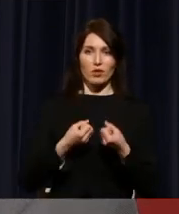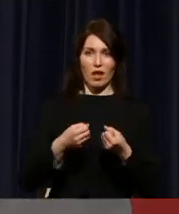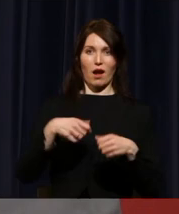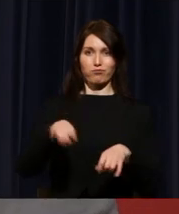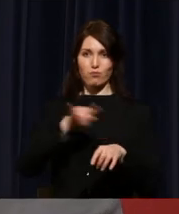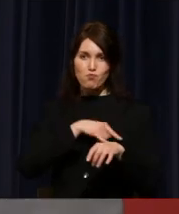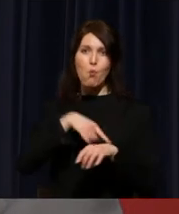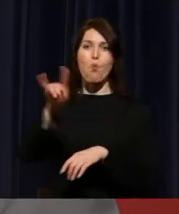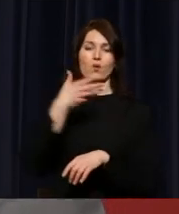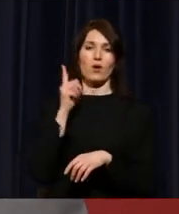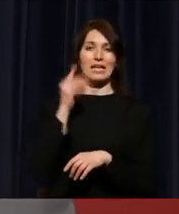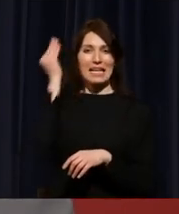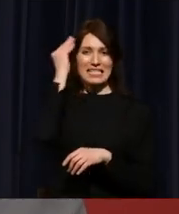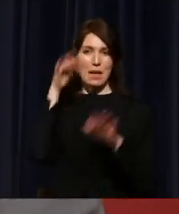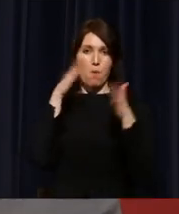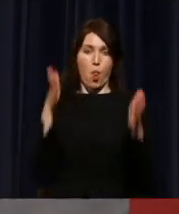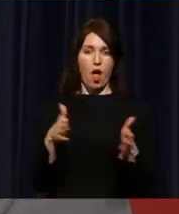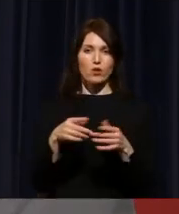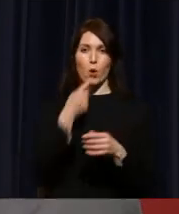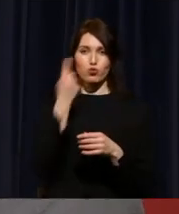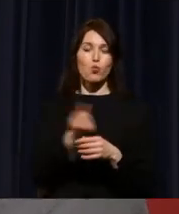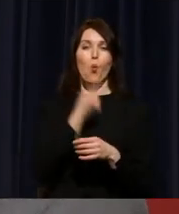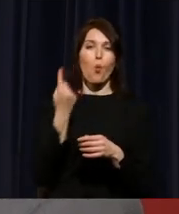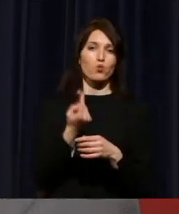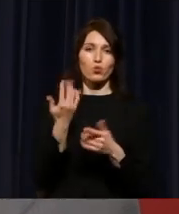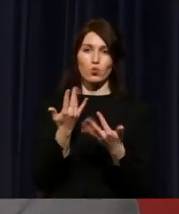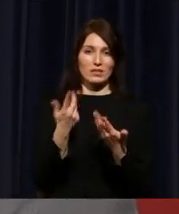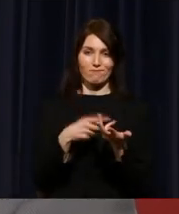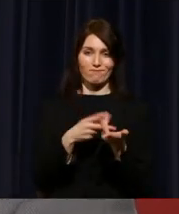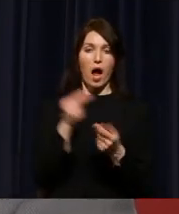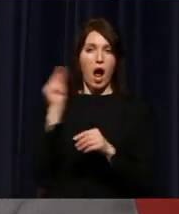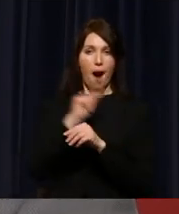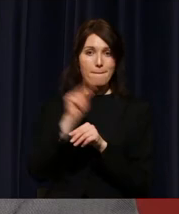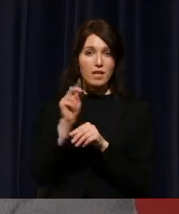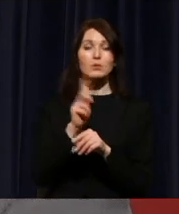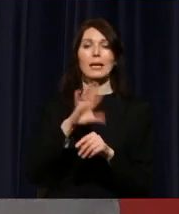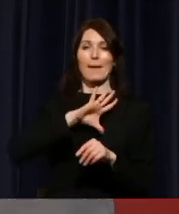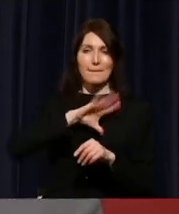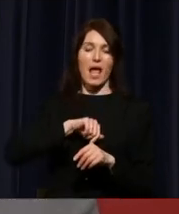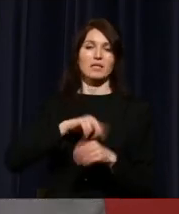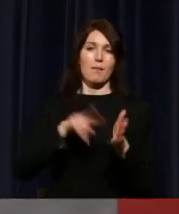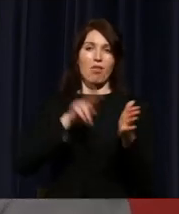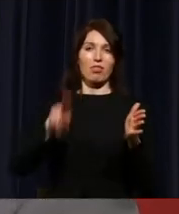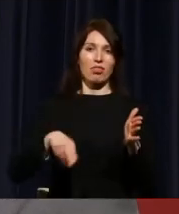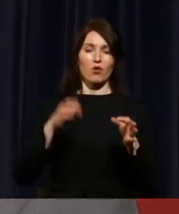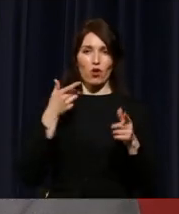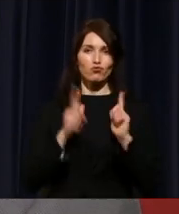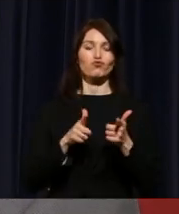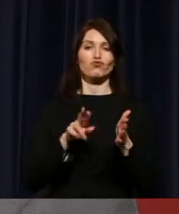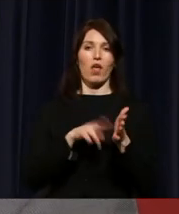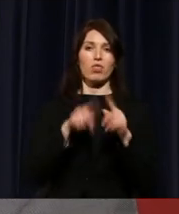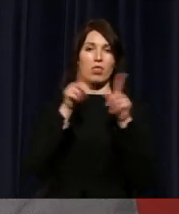no sākuma ir simulatoros noteiktas stundu apmācības un tikai tad ir atļauja šī te